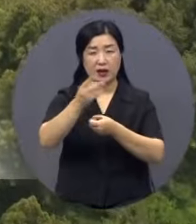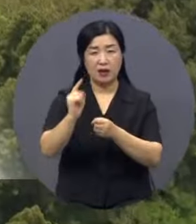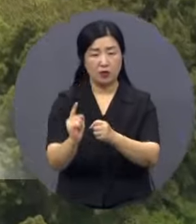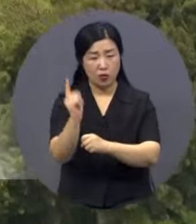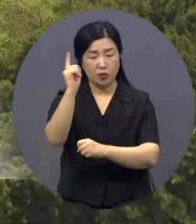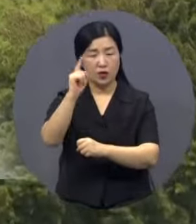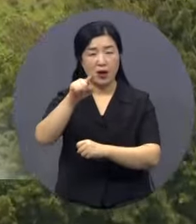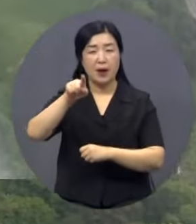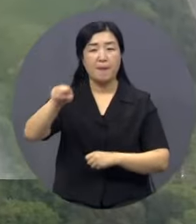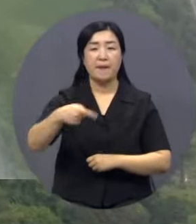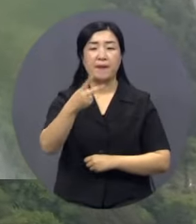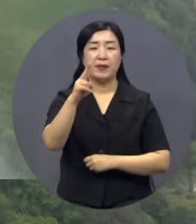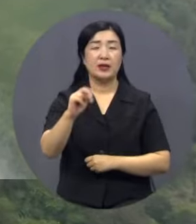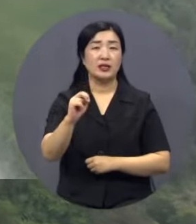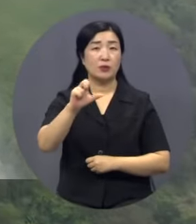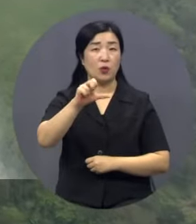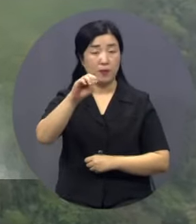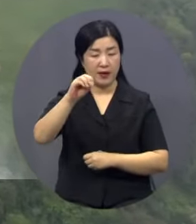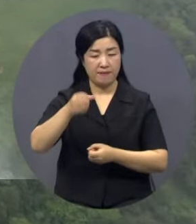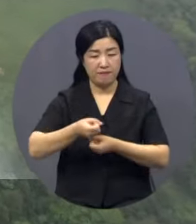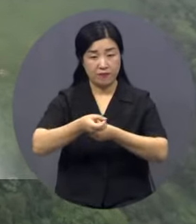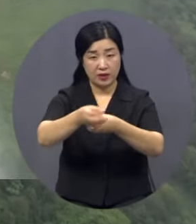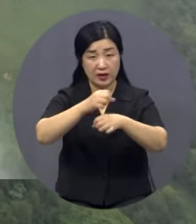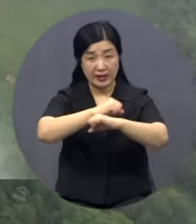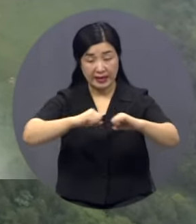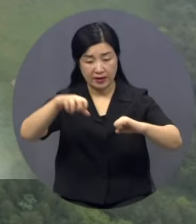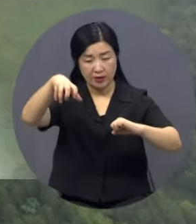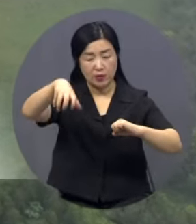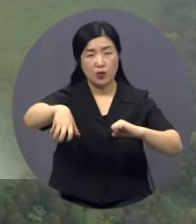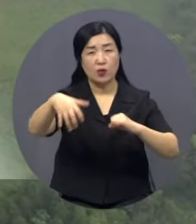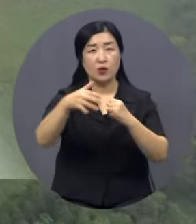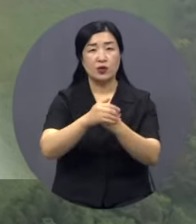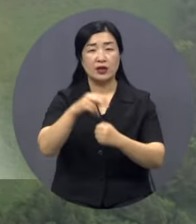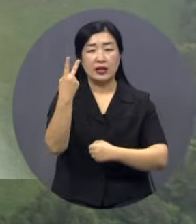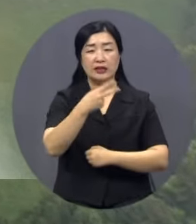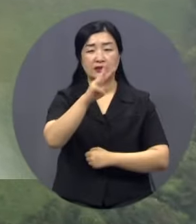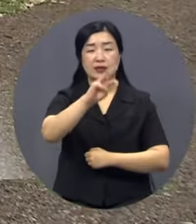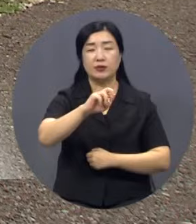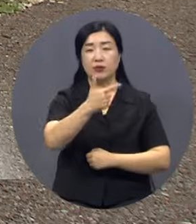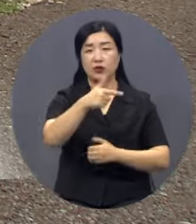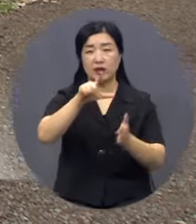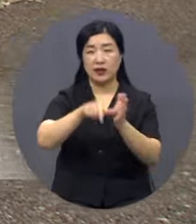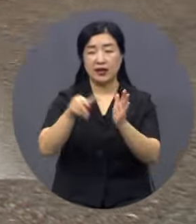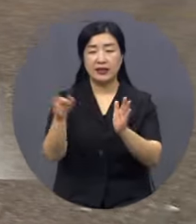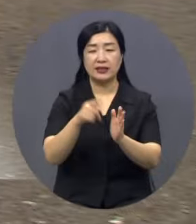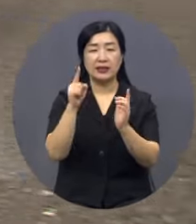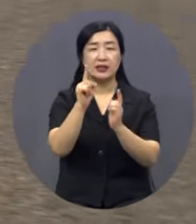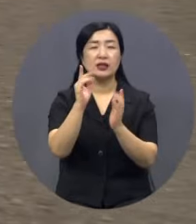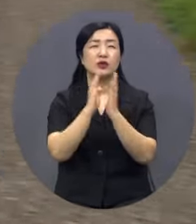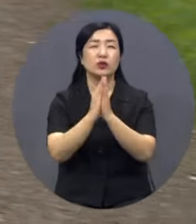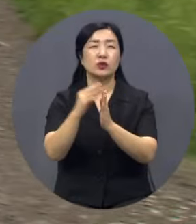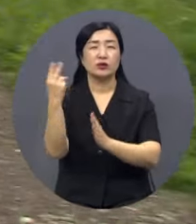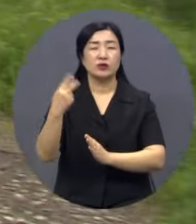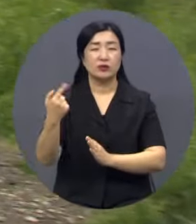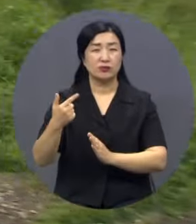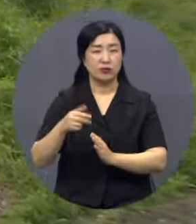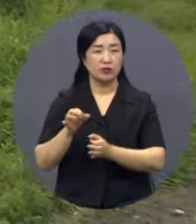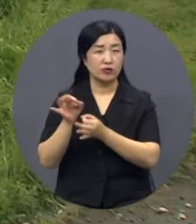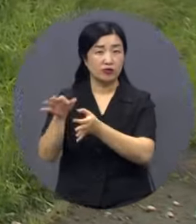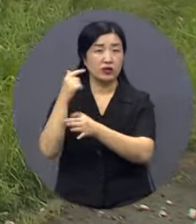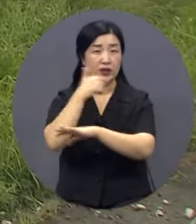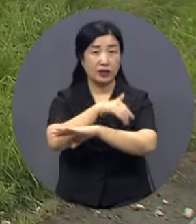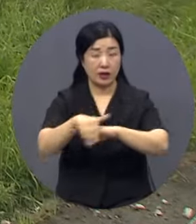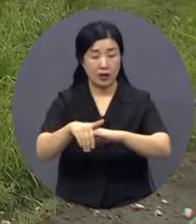125만 제미 부지에 2036년까지 1조 7천억 원이 투입됩니다 사업자가